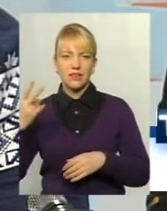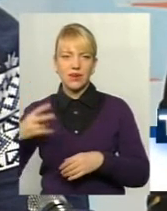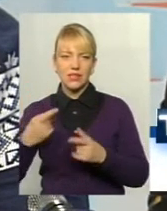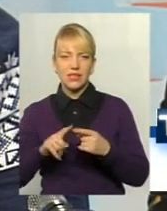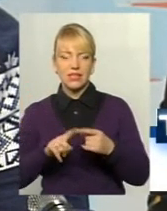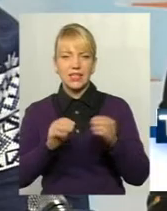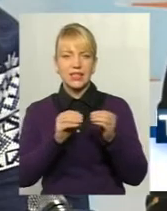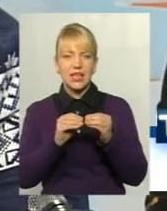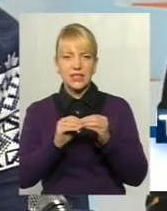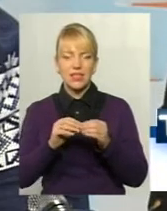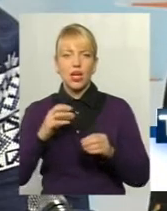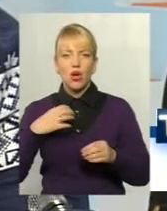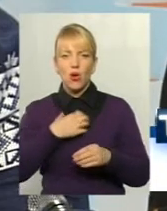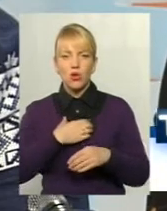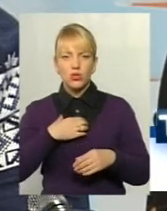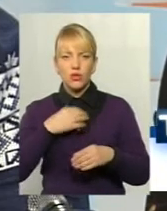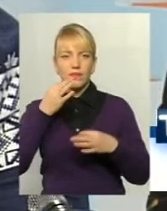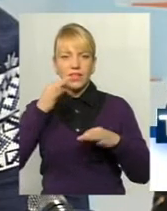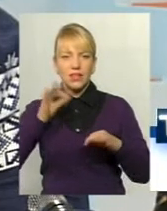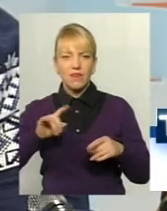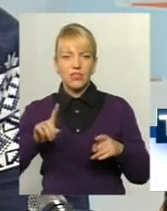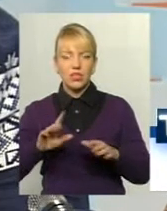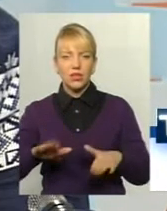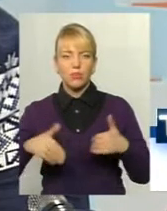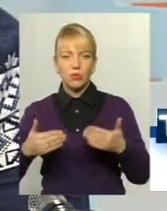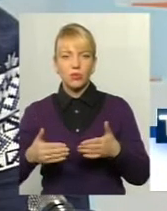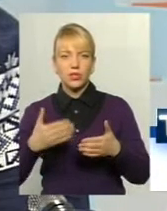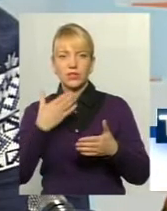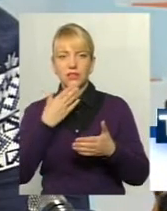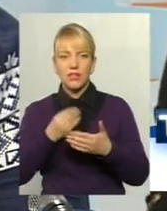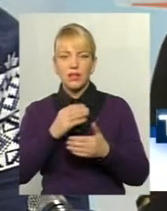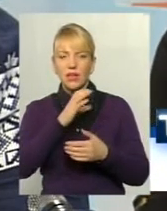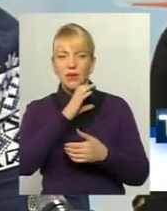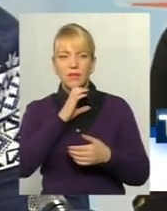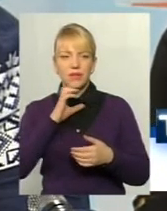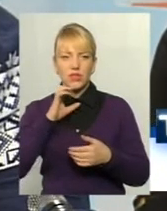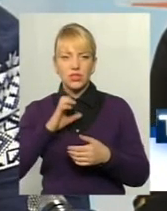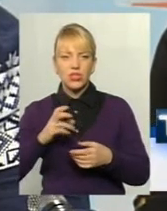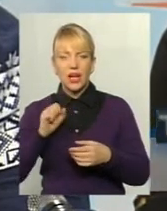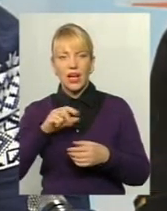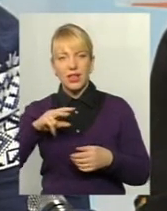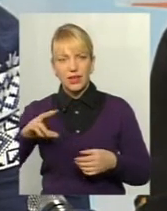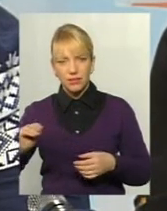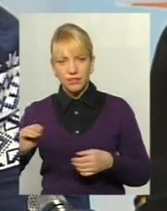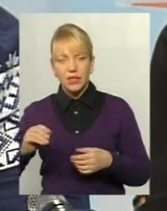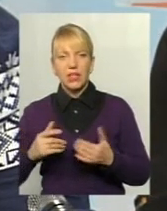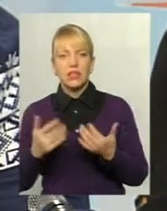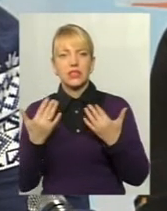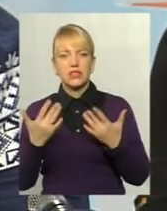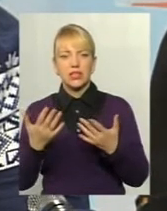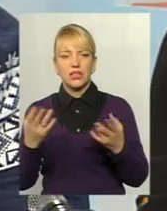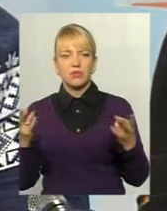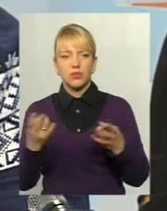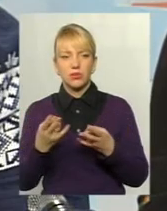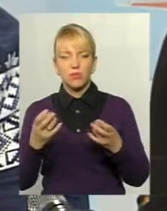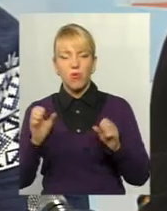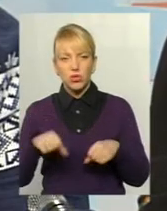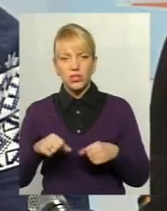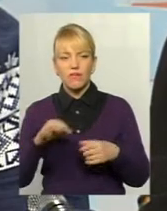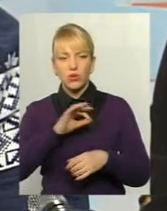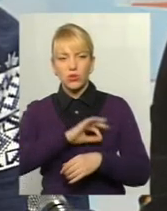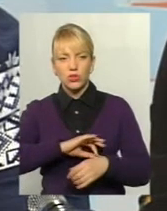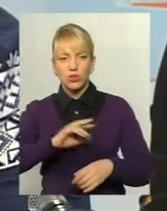10 основних навичок, які пропонує свій економічний форум в Давосі. Але наскільки можна